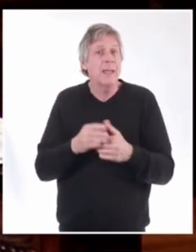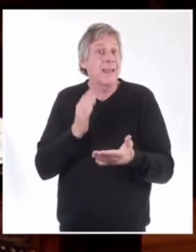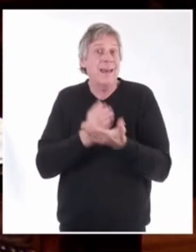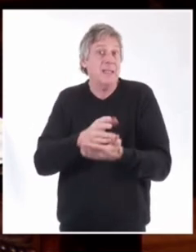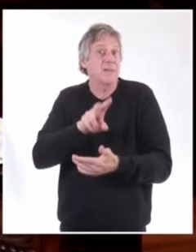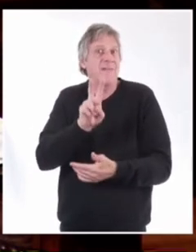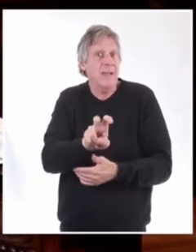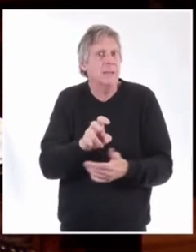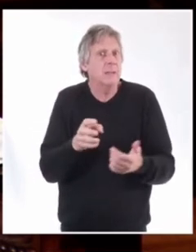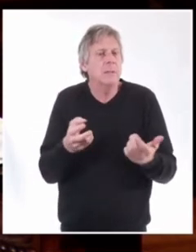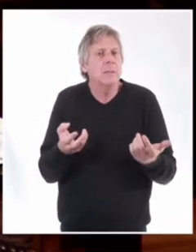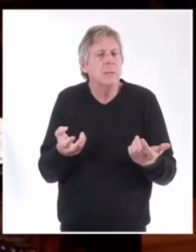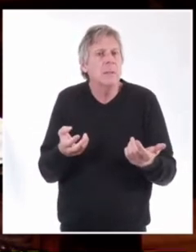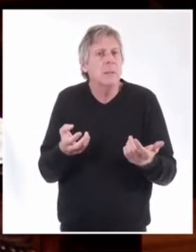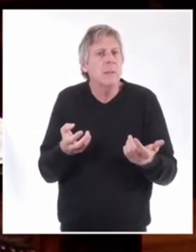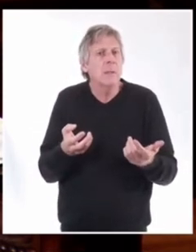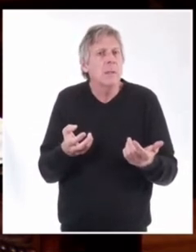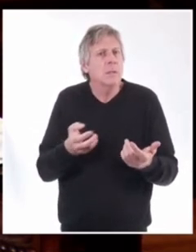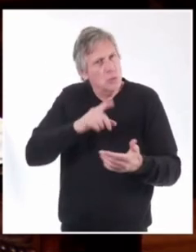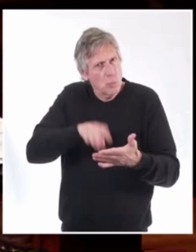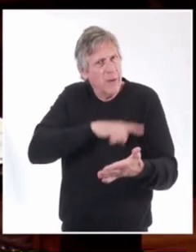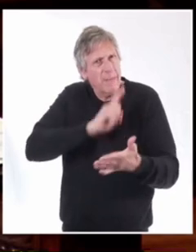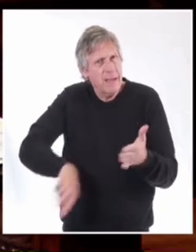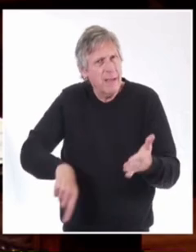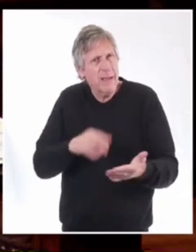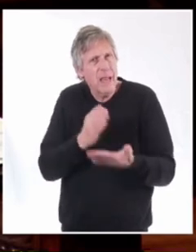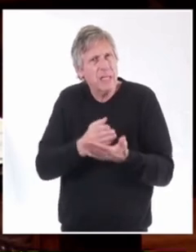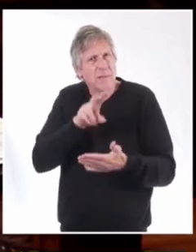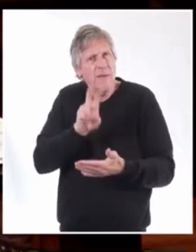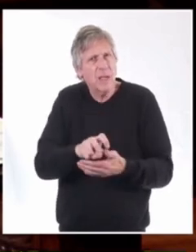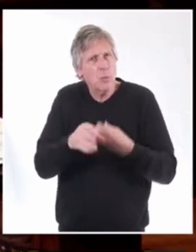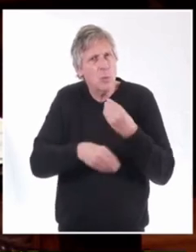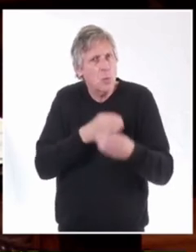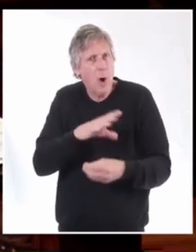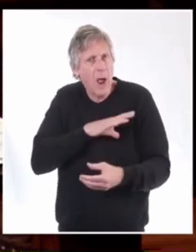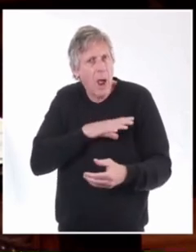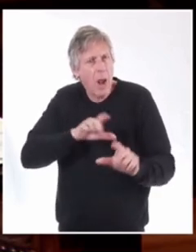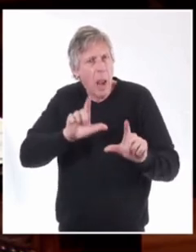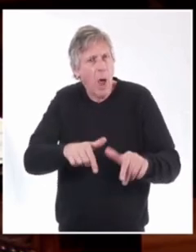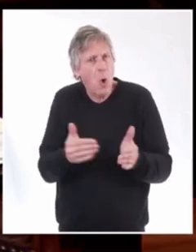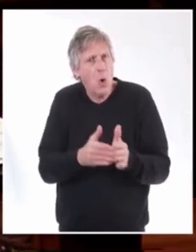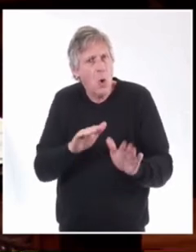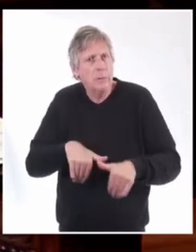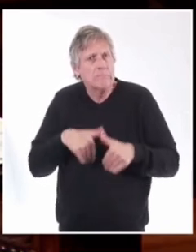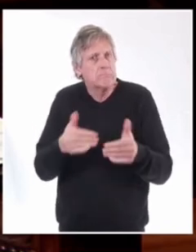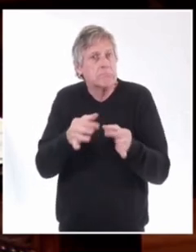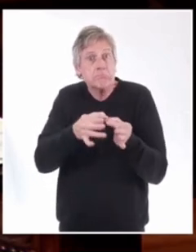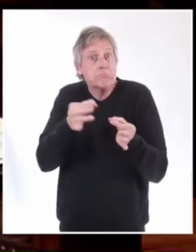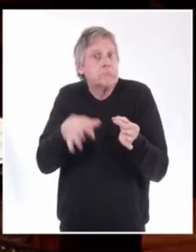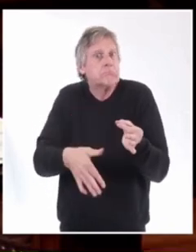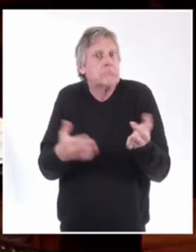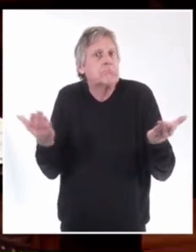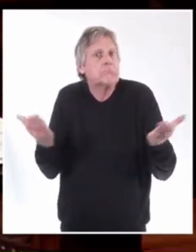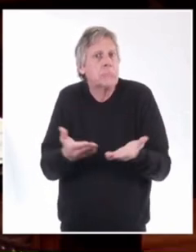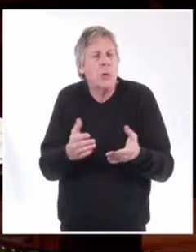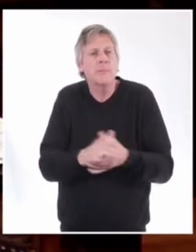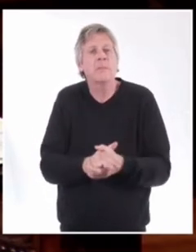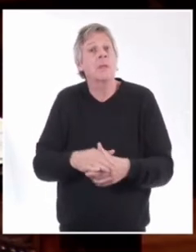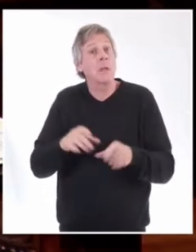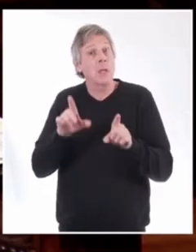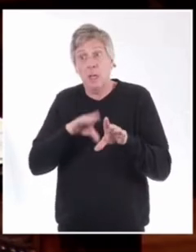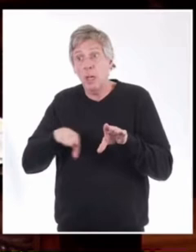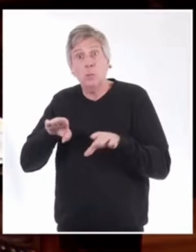vertes, ont-ils été supprimés? Existent-ils toujours? Qu'en est-il également des classes de